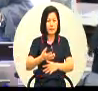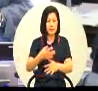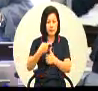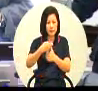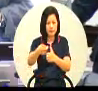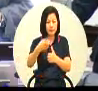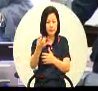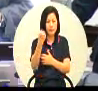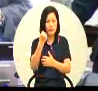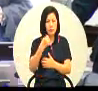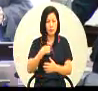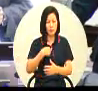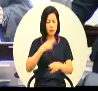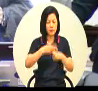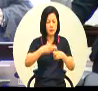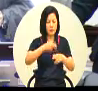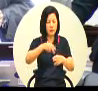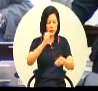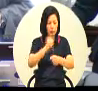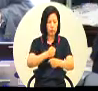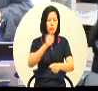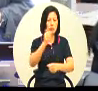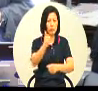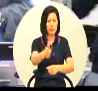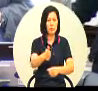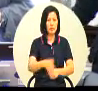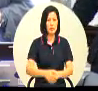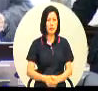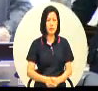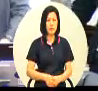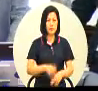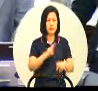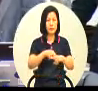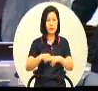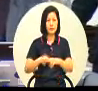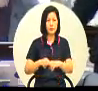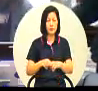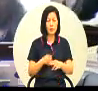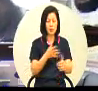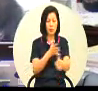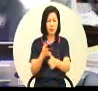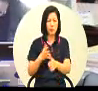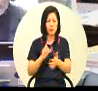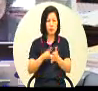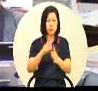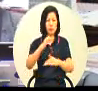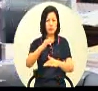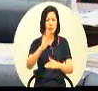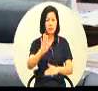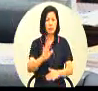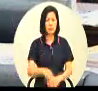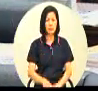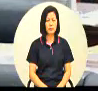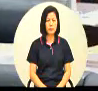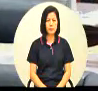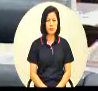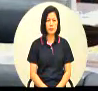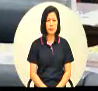相信你办得到，我拭目以待，好不好？市长，你先请坐，我的咨询时间有限。